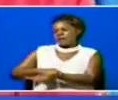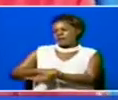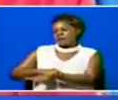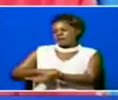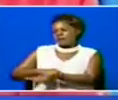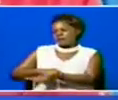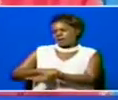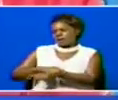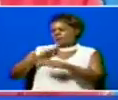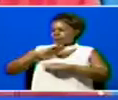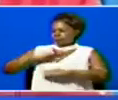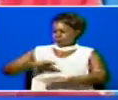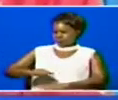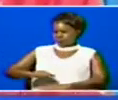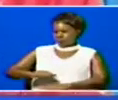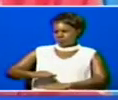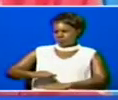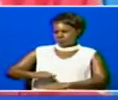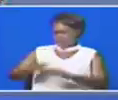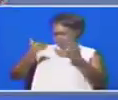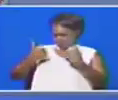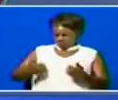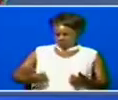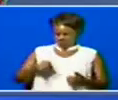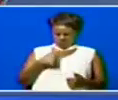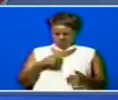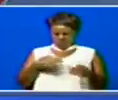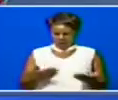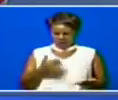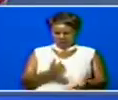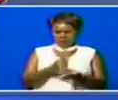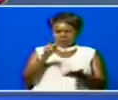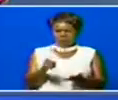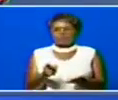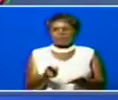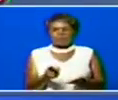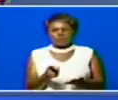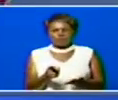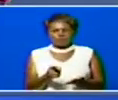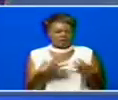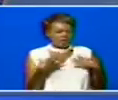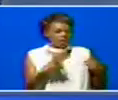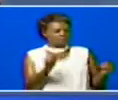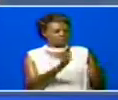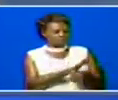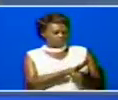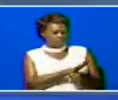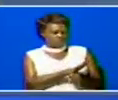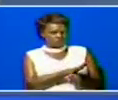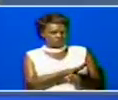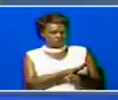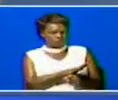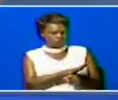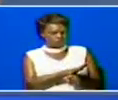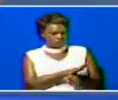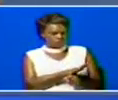ichukuliwe ndiye apate afueni hata yeye. Wewe binafsi nini ambacho unahisi kwamba kitakusaidia katika kupona kabisa kando na kuzungumza nao